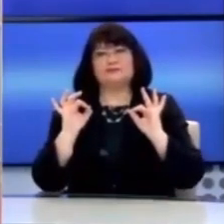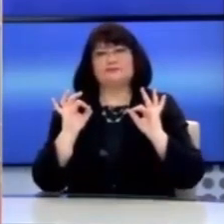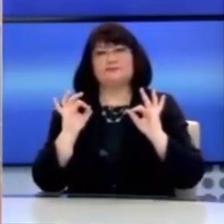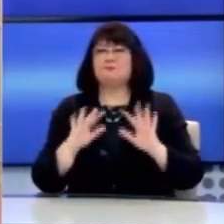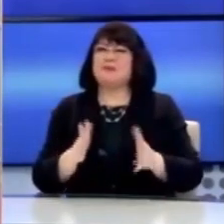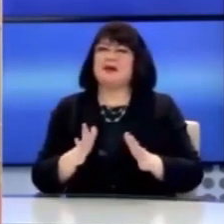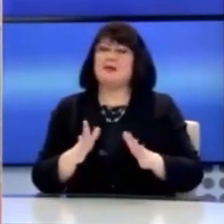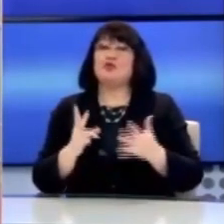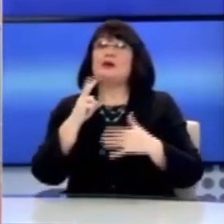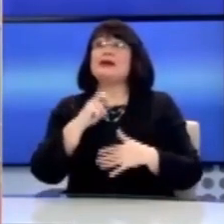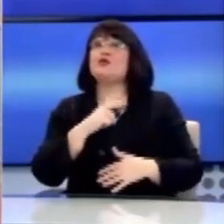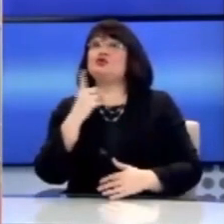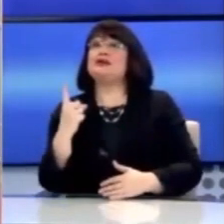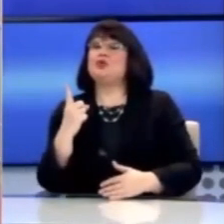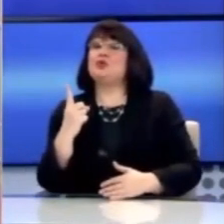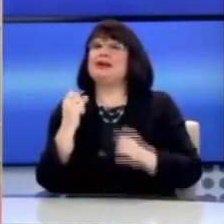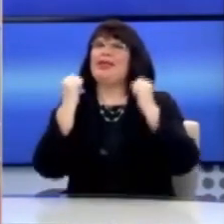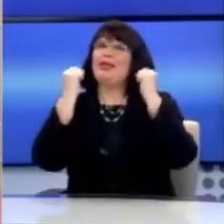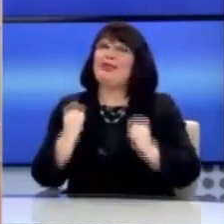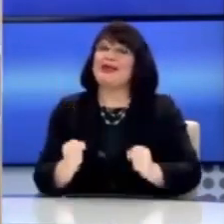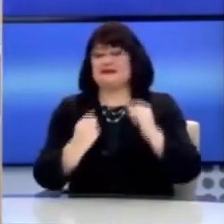βρίσκεται στην 21η θέση,